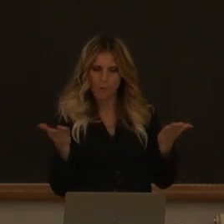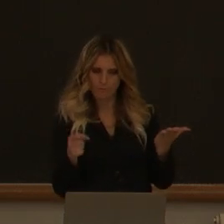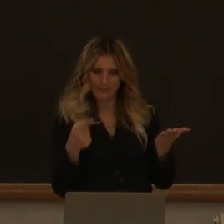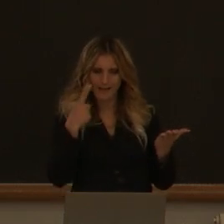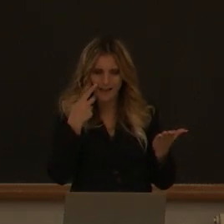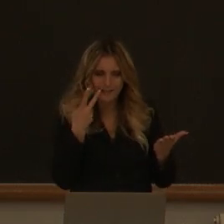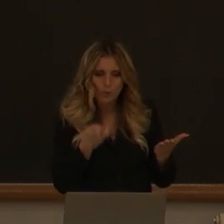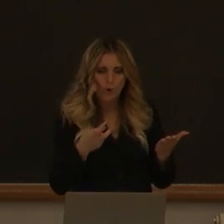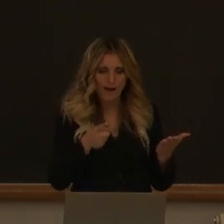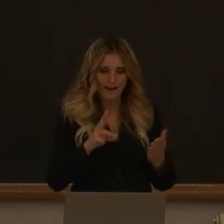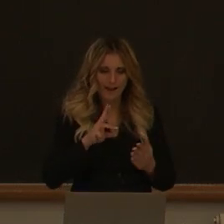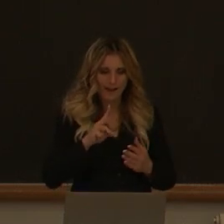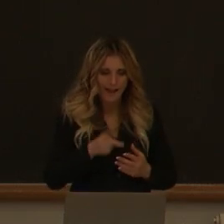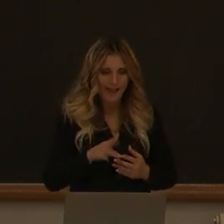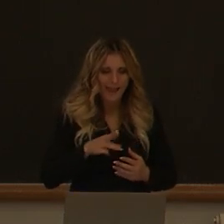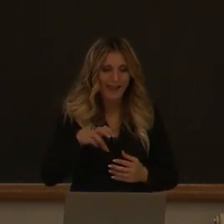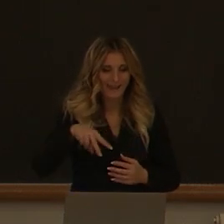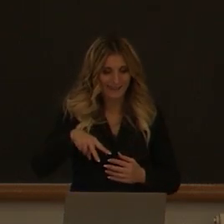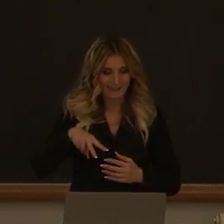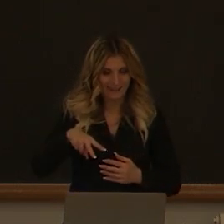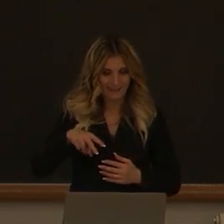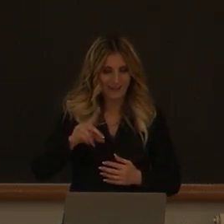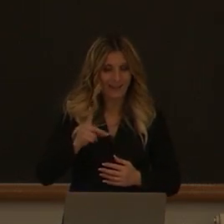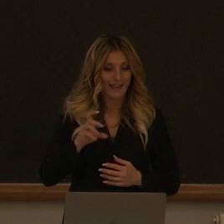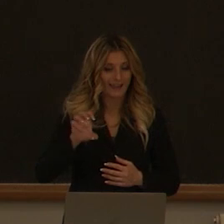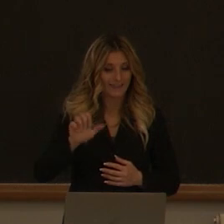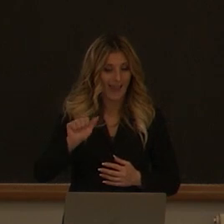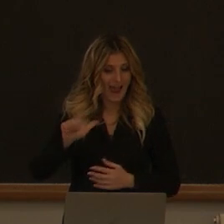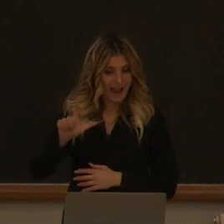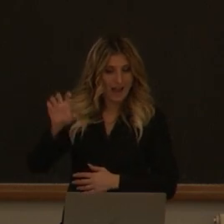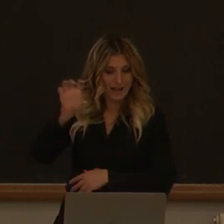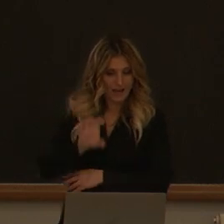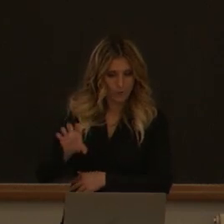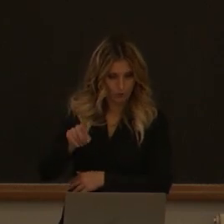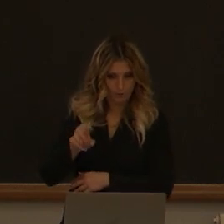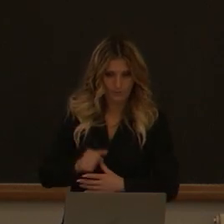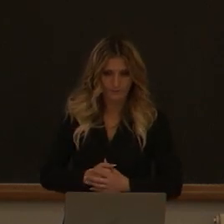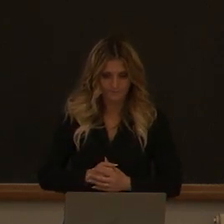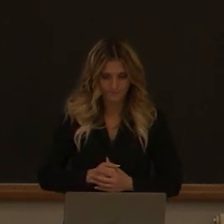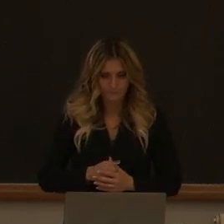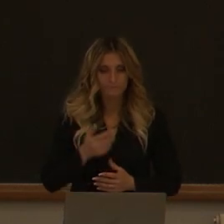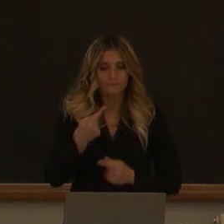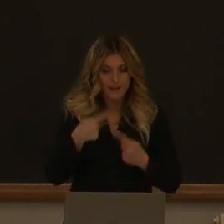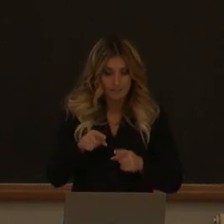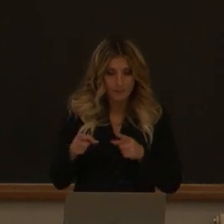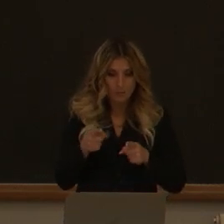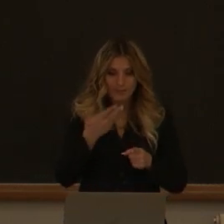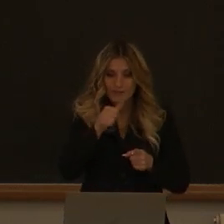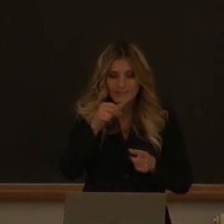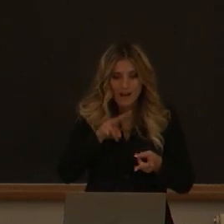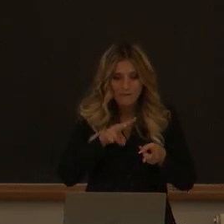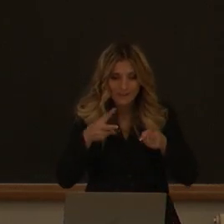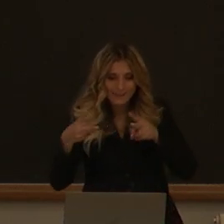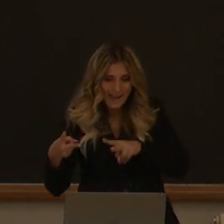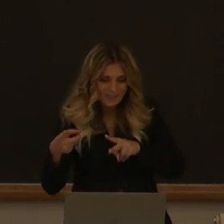il Green Deal europeo, quindi un programma di lungo periodo che vuole trasferire nella